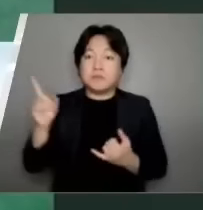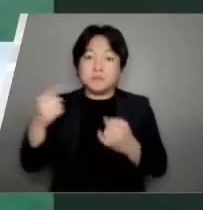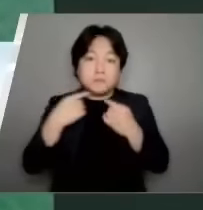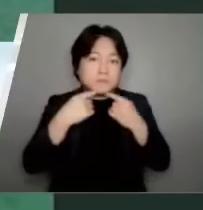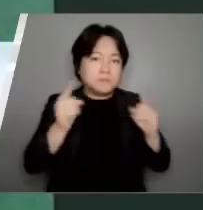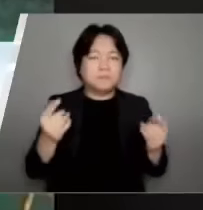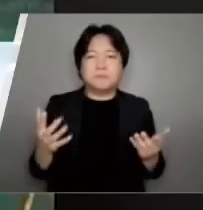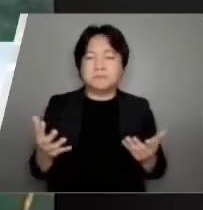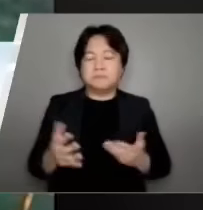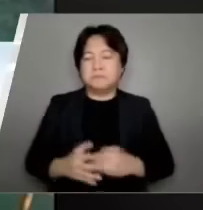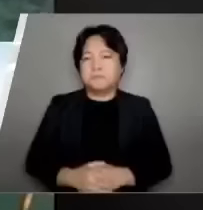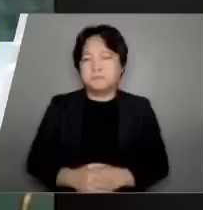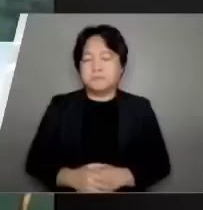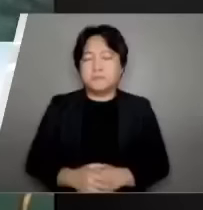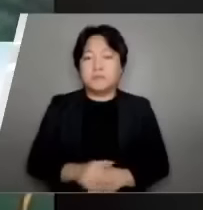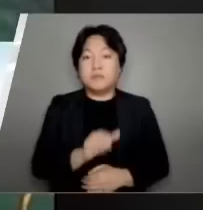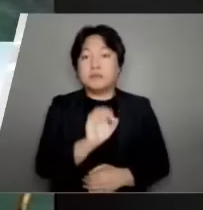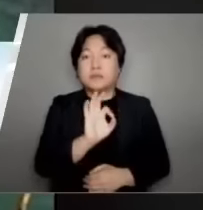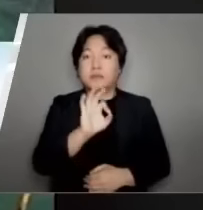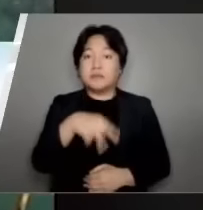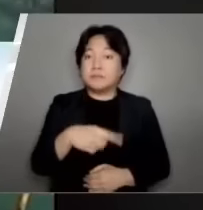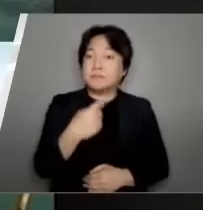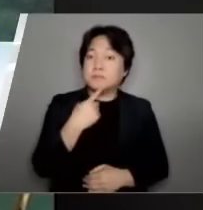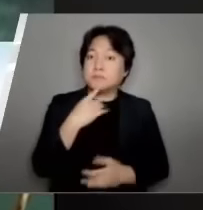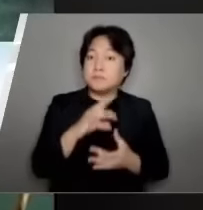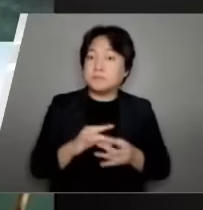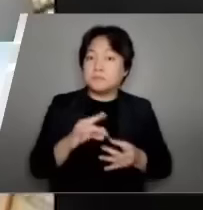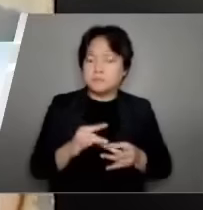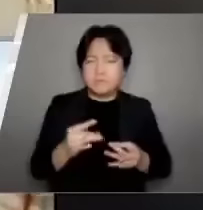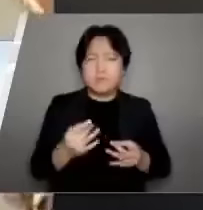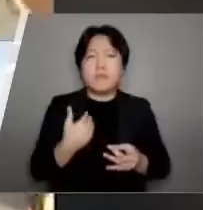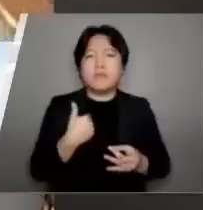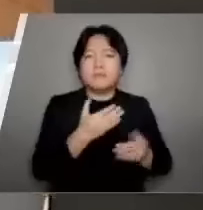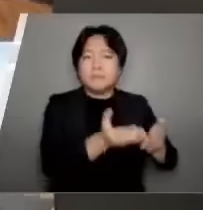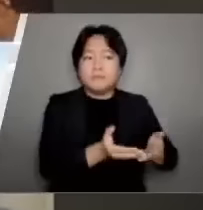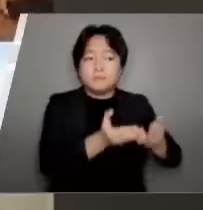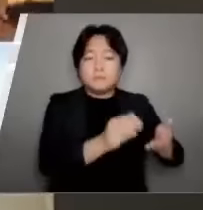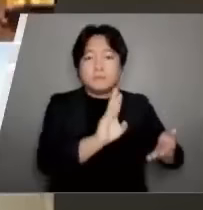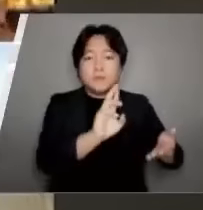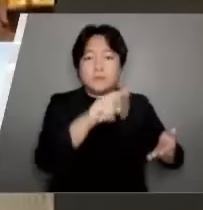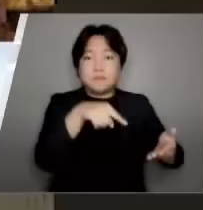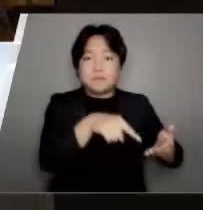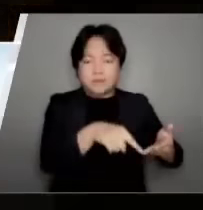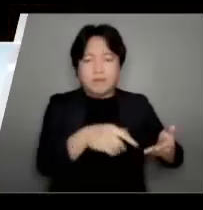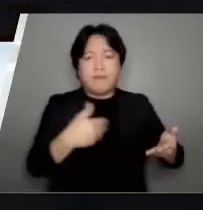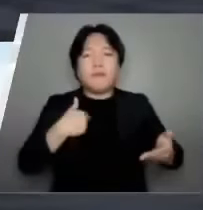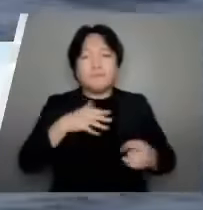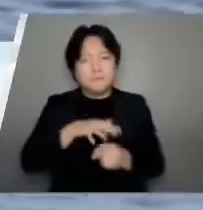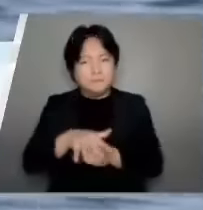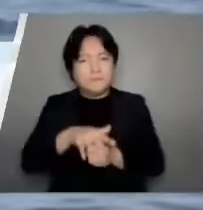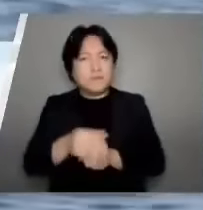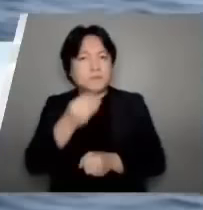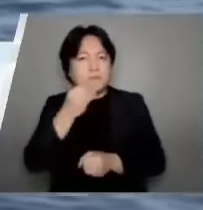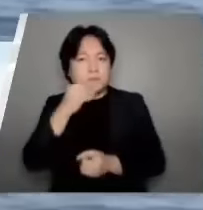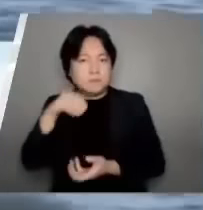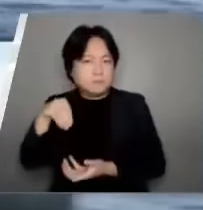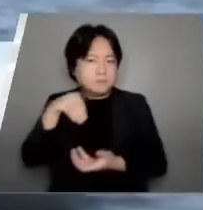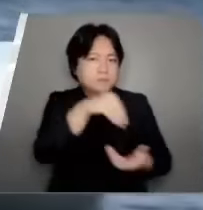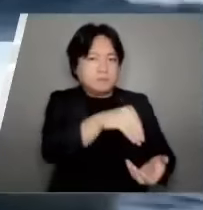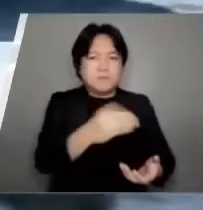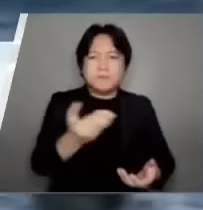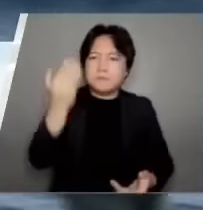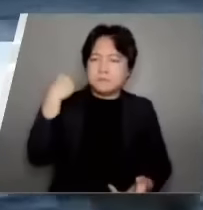pa naman ang huling supply na in-airdrop sa mga sundalo sa BRP Sierra Madre noong unang bahagi pa ng Hunyo. Pero pinag-aaralan